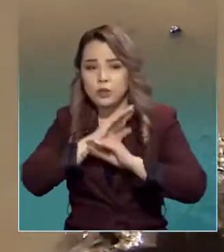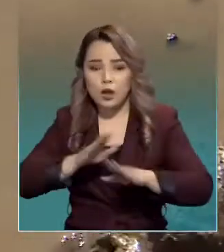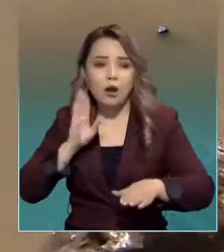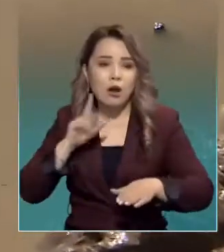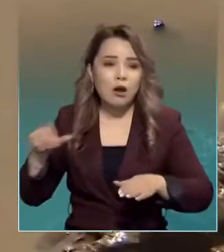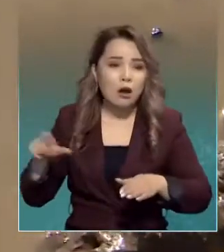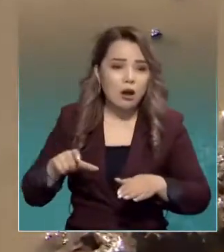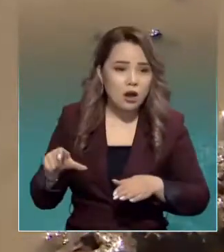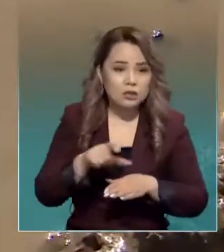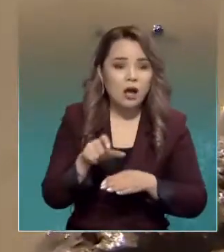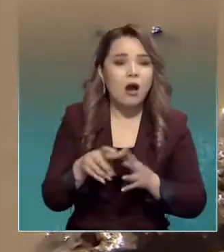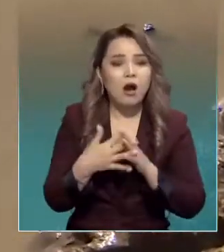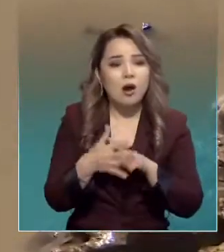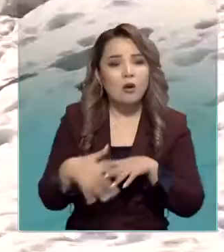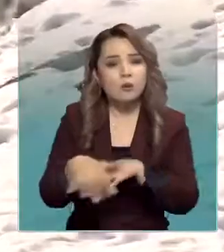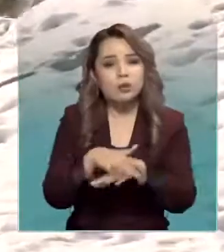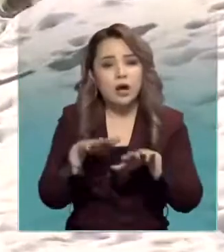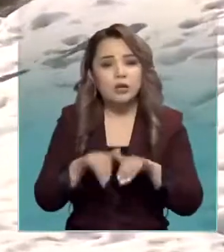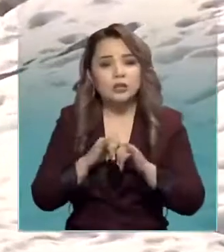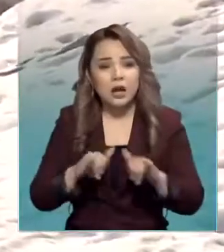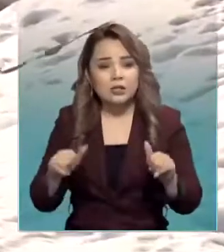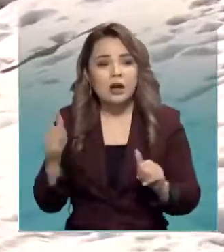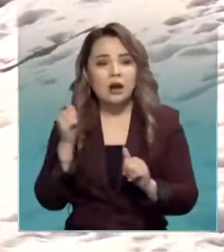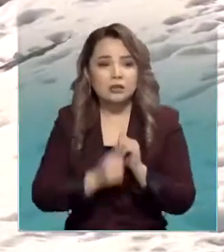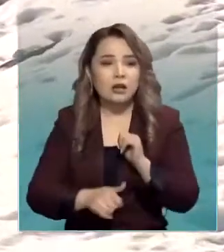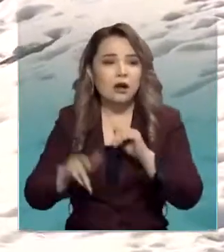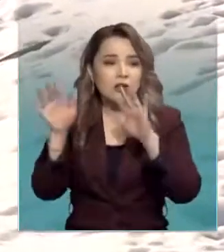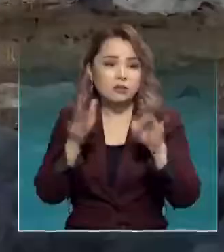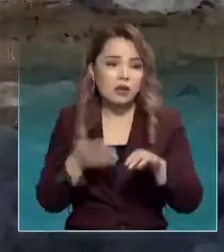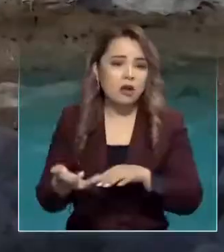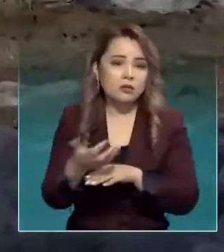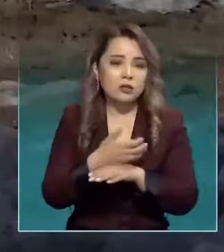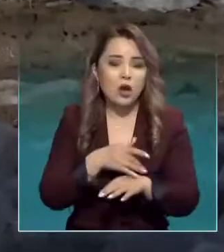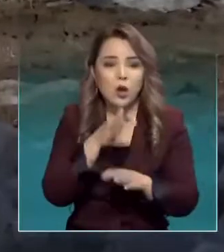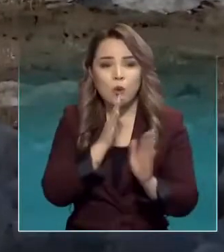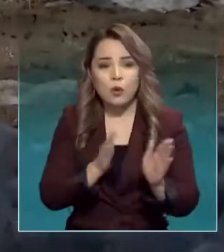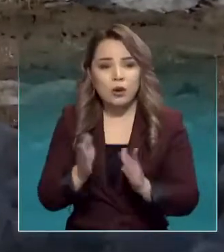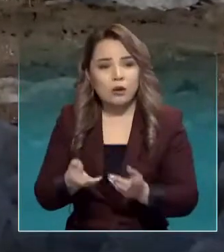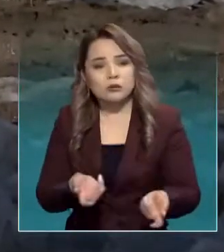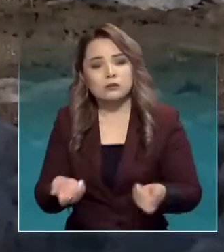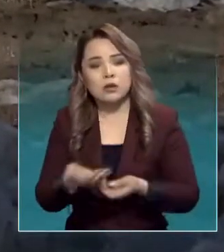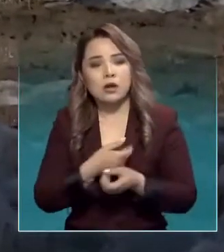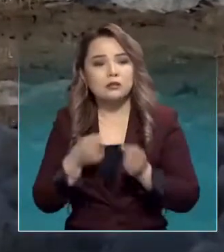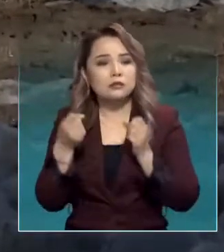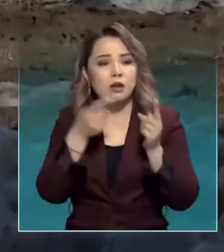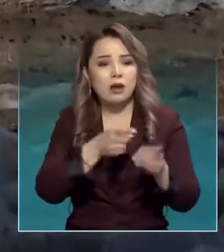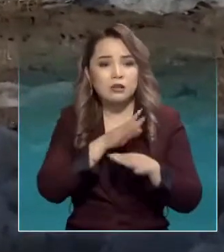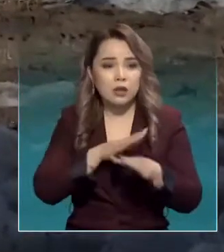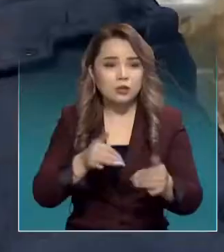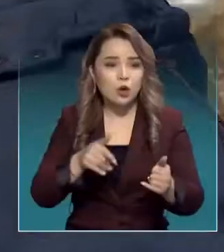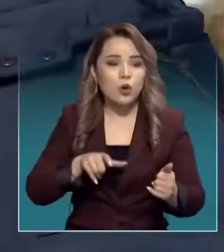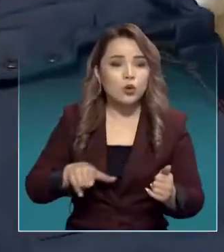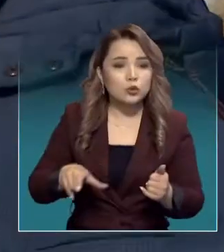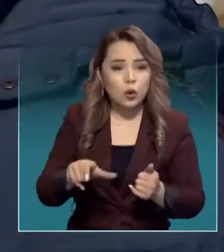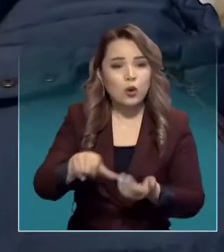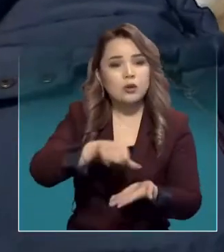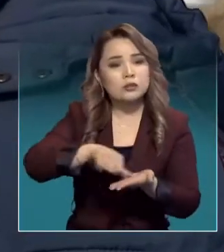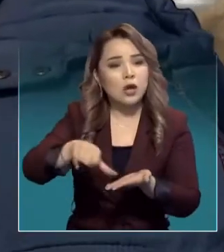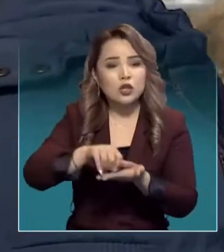судың ауыл-аулаларға жайылу себебі қар уақытында шығарылған жоқ дейді тұрғындар. Оның үстіне көп көшелерде тас жол жоқ.